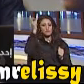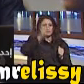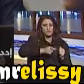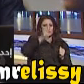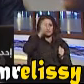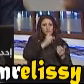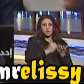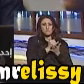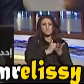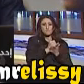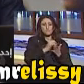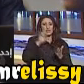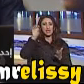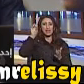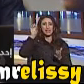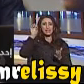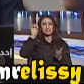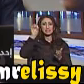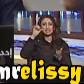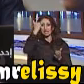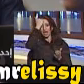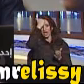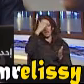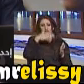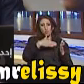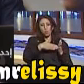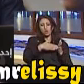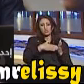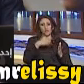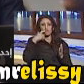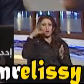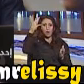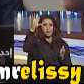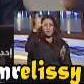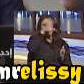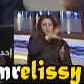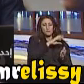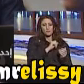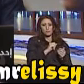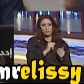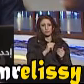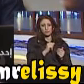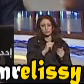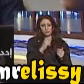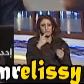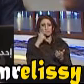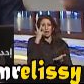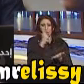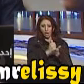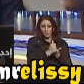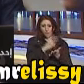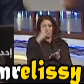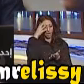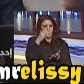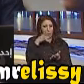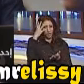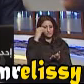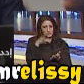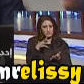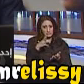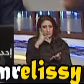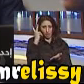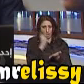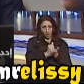جميع المدارس. 9000 موظف؟ في جميع ده الاب. قولي لي يا جايلان، ده القبض الاساسي ولا الحوافز؟ لا يا